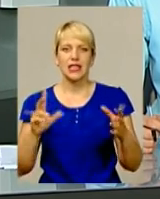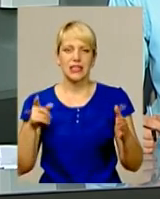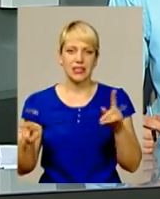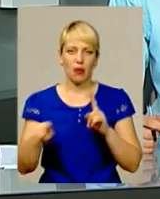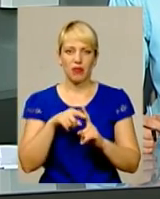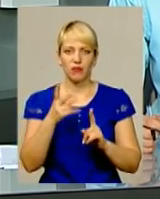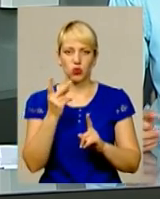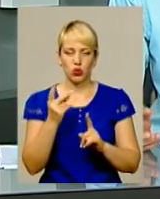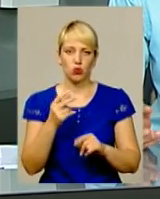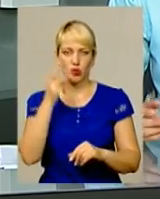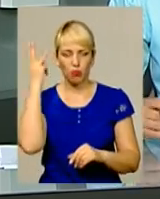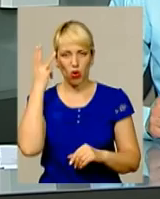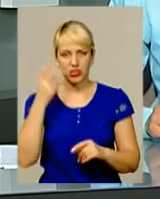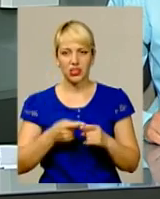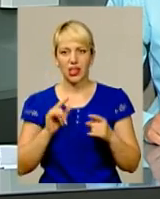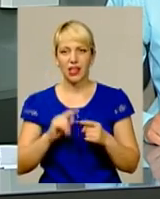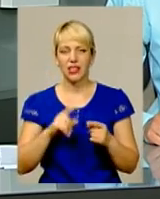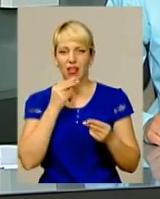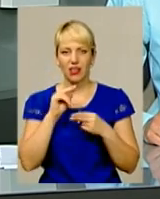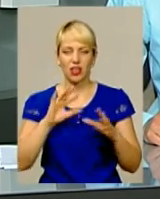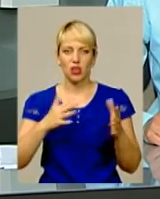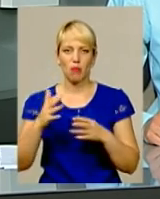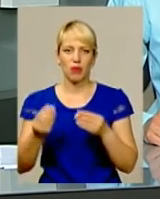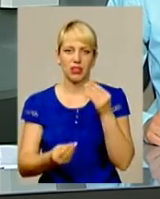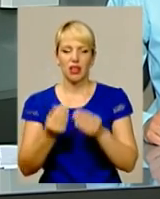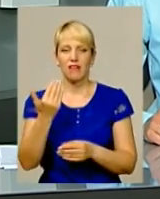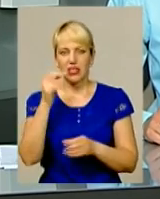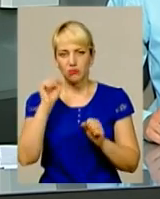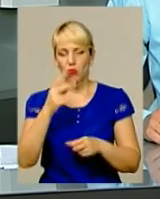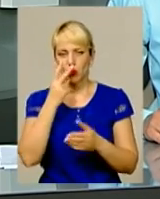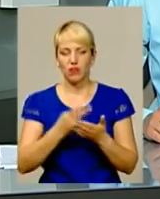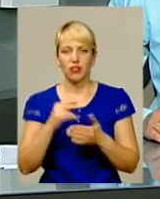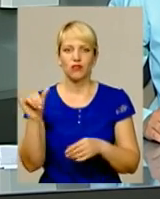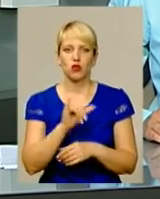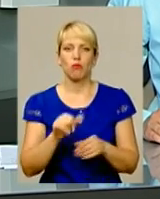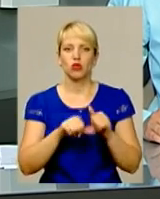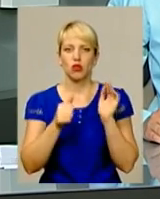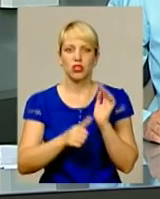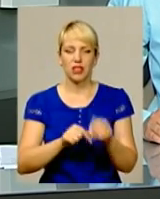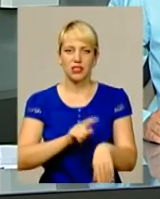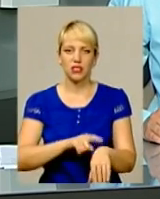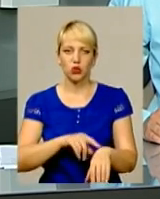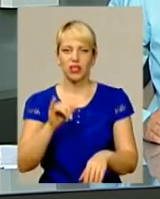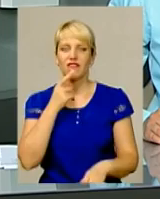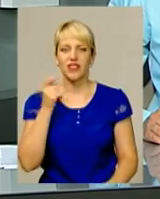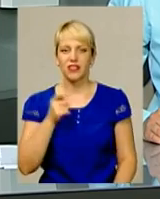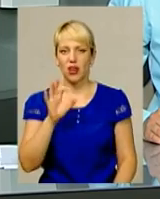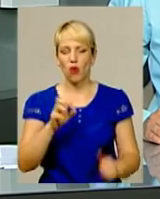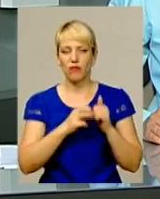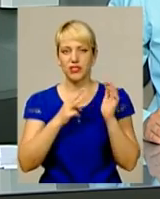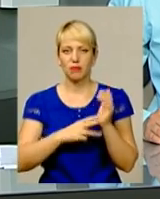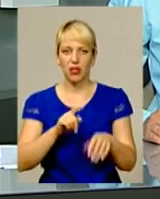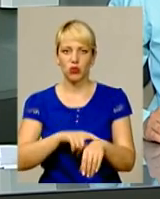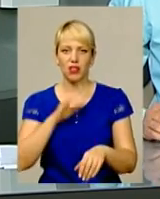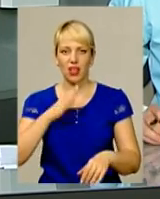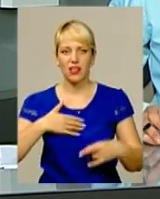гол у ворота «Поділля». Найкращі моменти гри ви зможете подивитися в суботу о 16-й годині та в неділю о 18-й годині